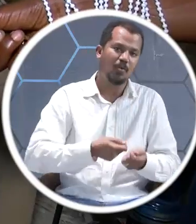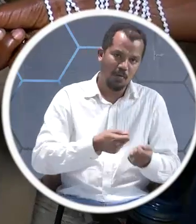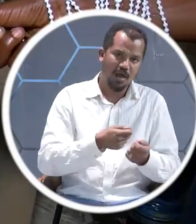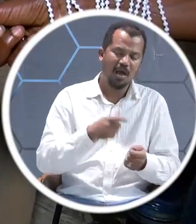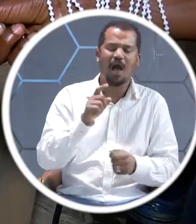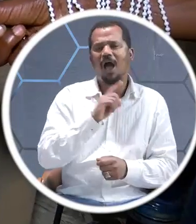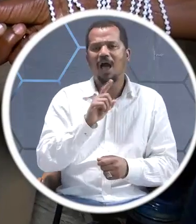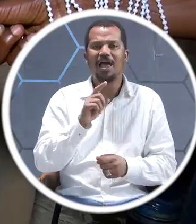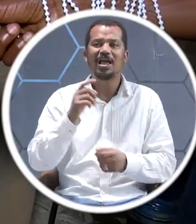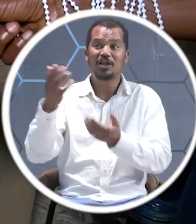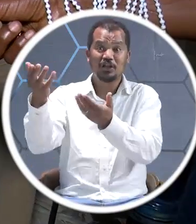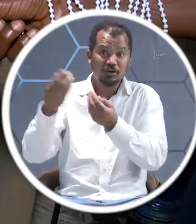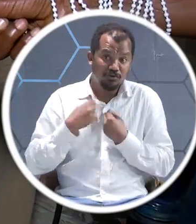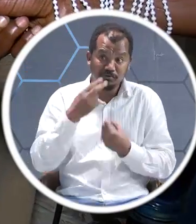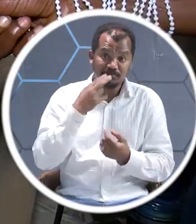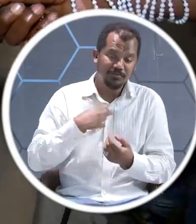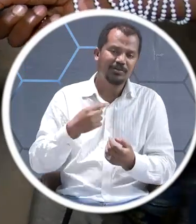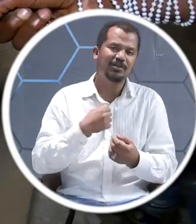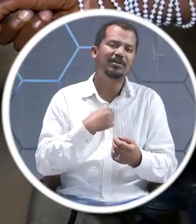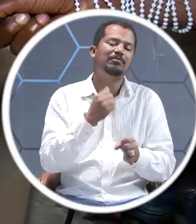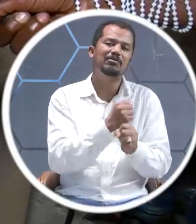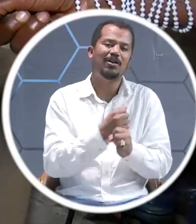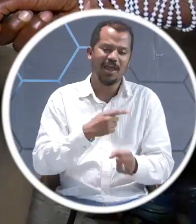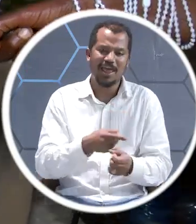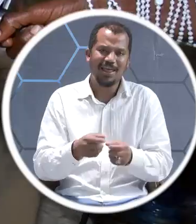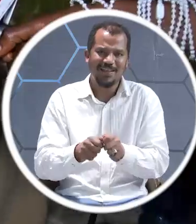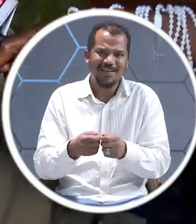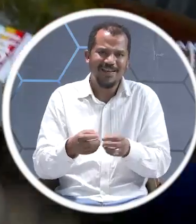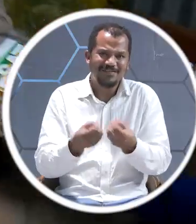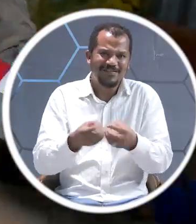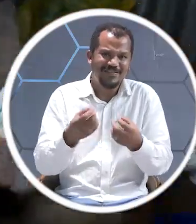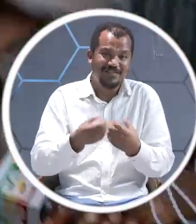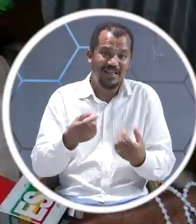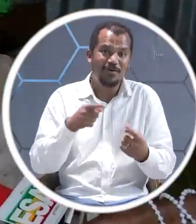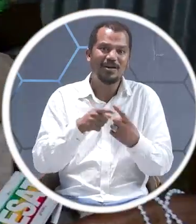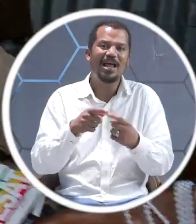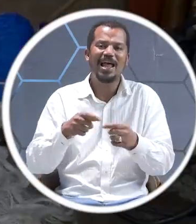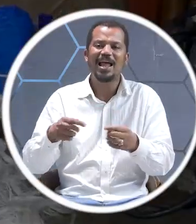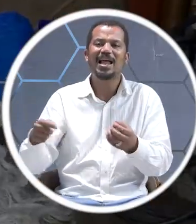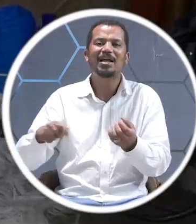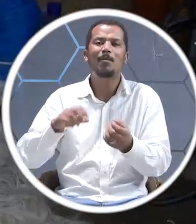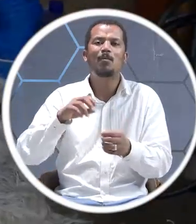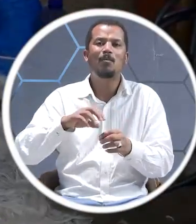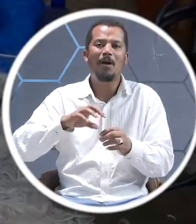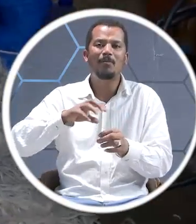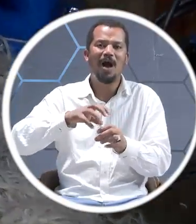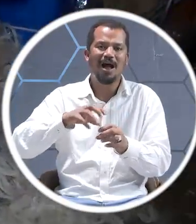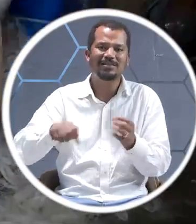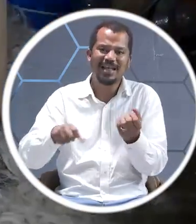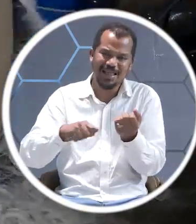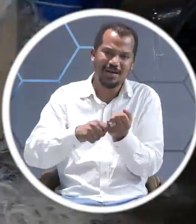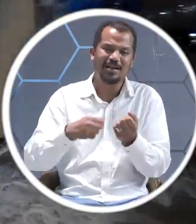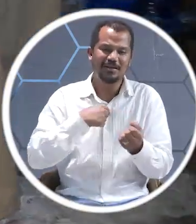ሞርዋ ይቀርባልን ነው። አሁን ይሄን ሰንፈተል ይሄን መፈተል ይፈተልኩት ነው። ይሄ ይፈተልና ወደ ገጣሚዎች ይሄዳል። በቧንቧ